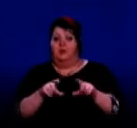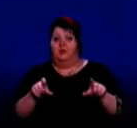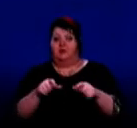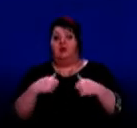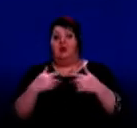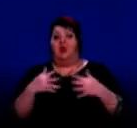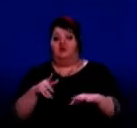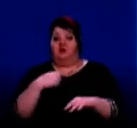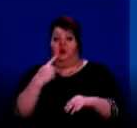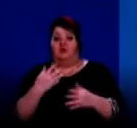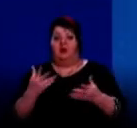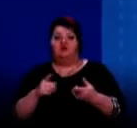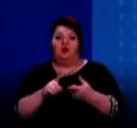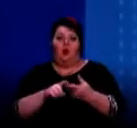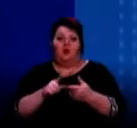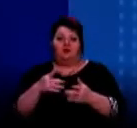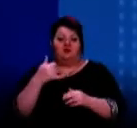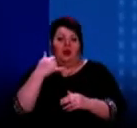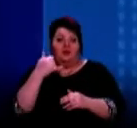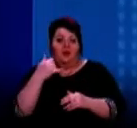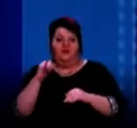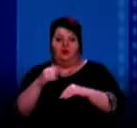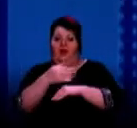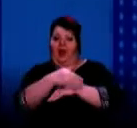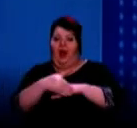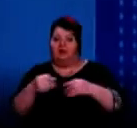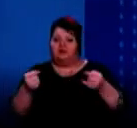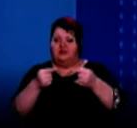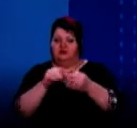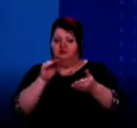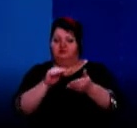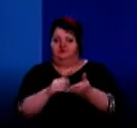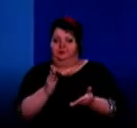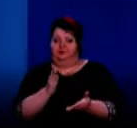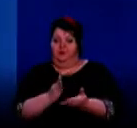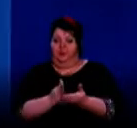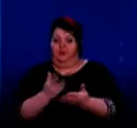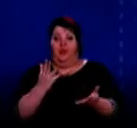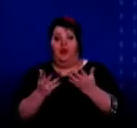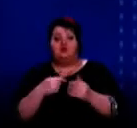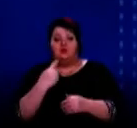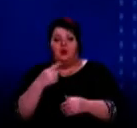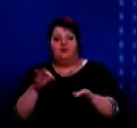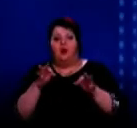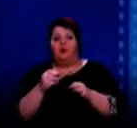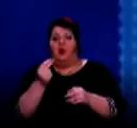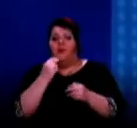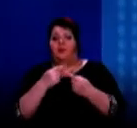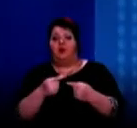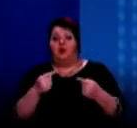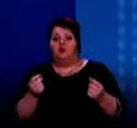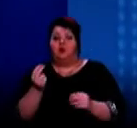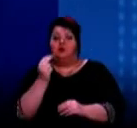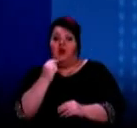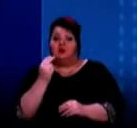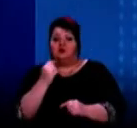я вже говорила, да, чиї контакти, чиї телефони і адреси будуть вказані. Якщо ми говоримо про продукти харчування,